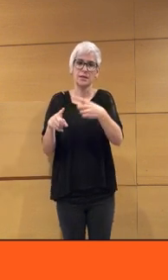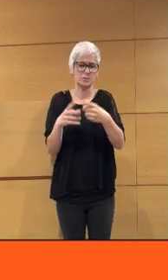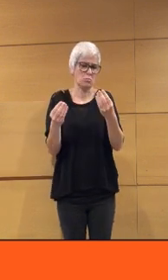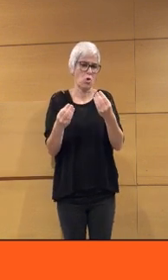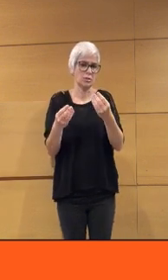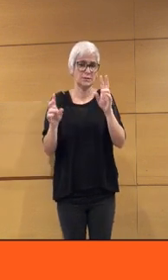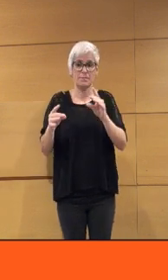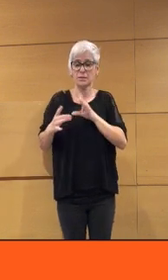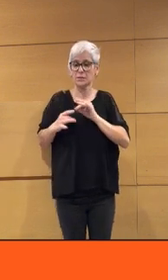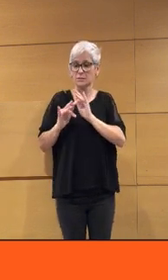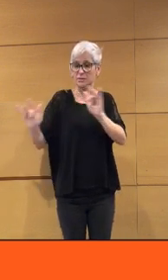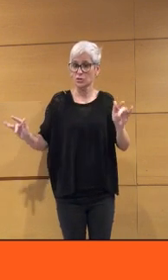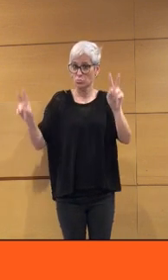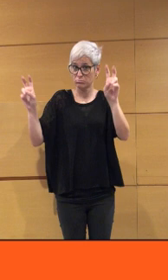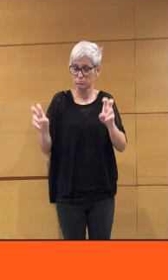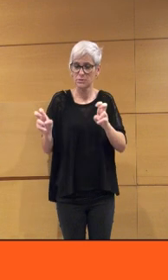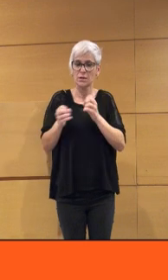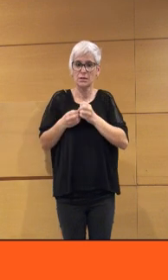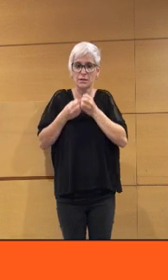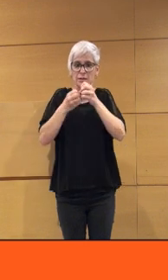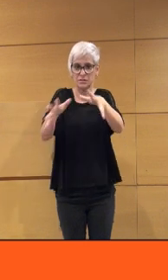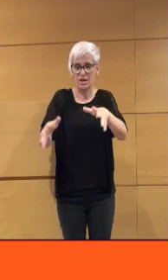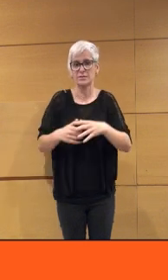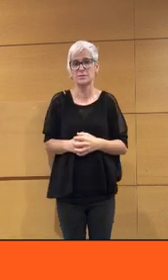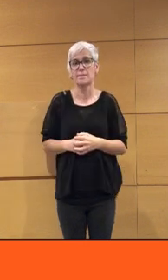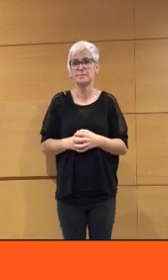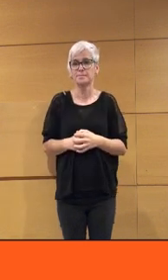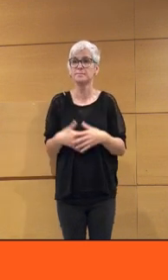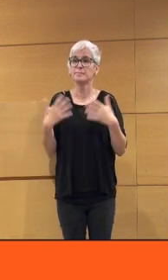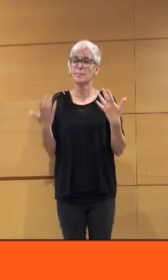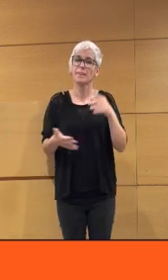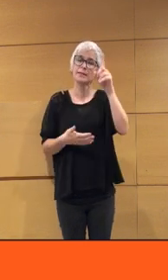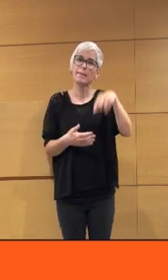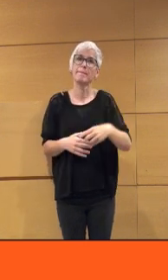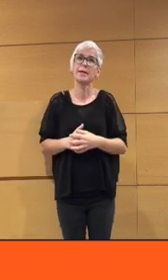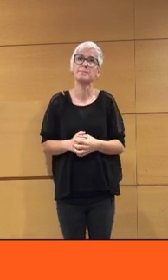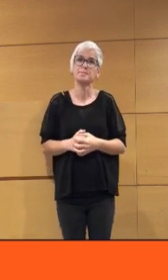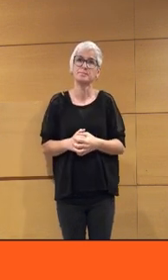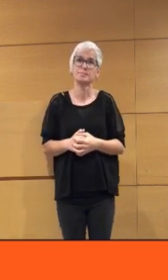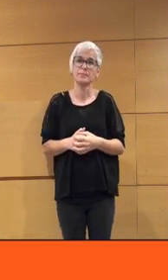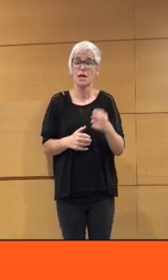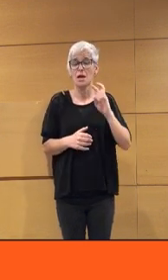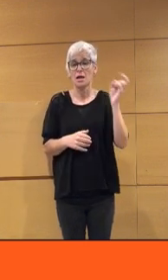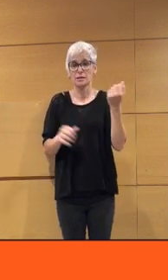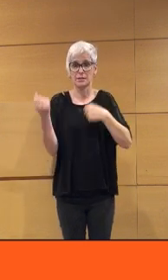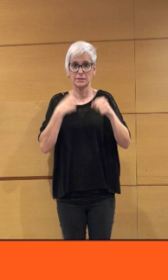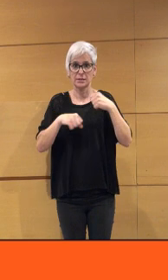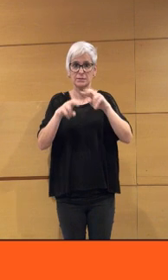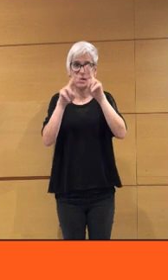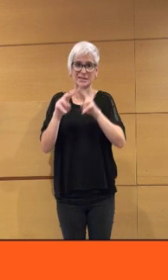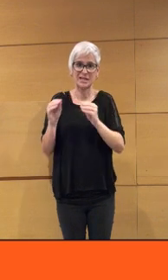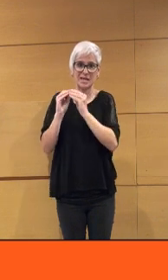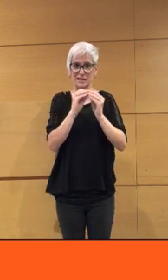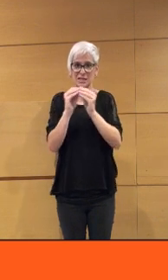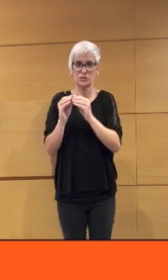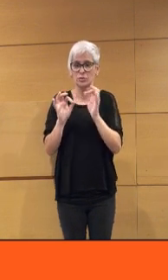de sensibilització i transferència. També hem fet activitats d'internacionalització, és